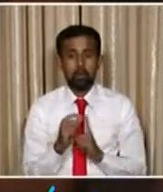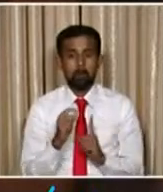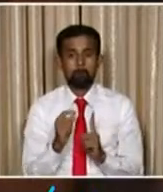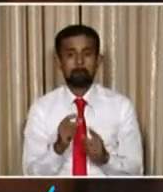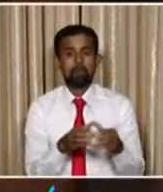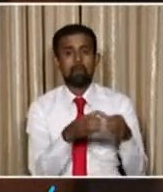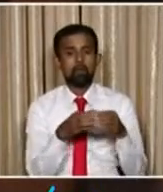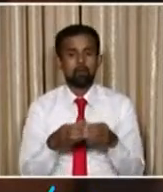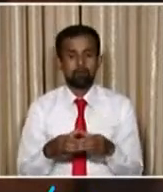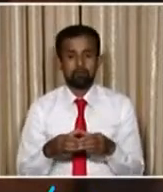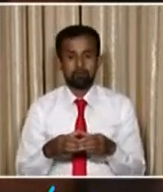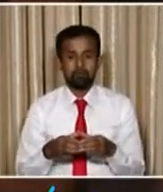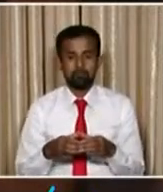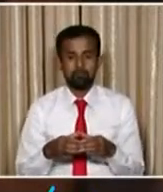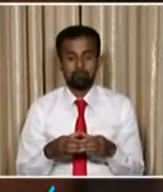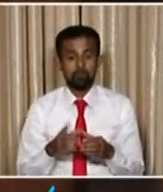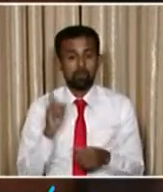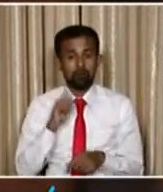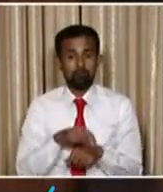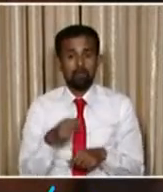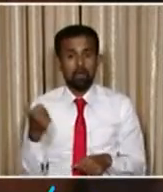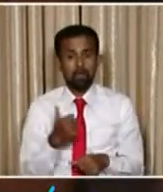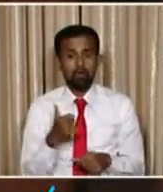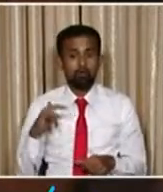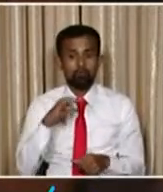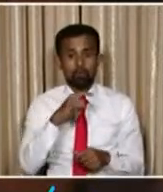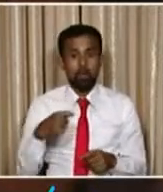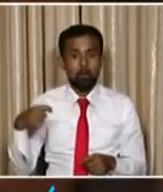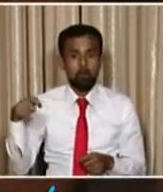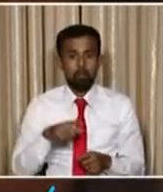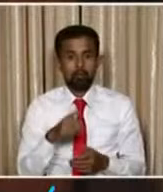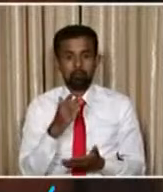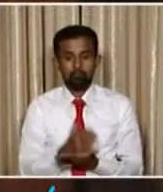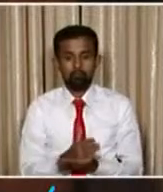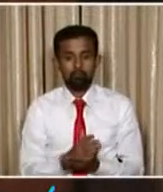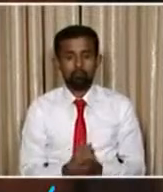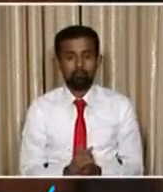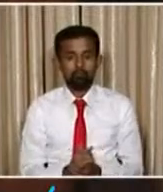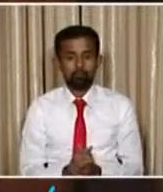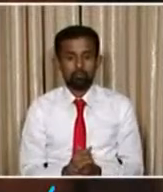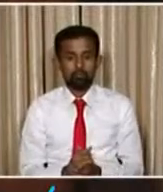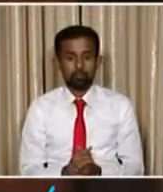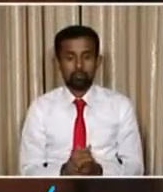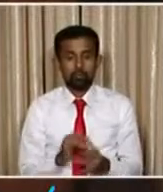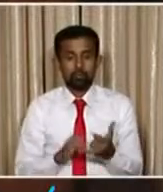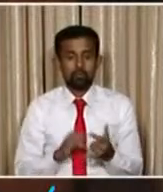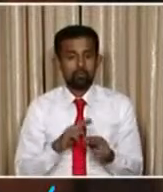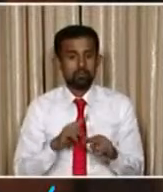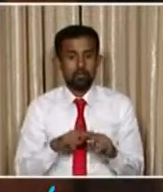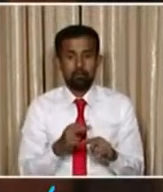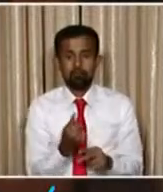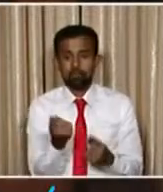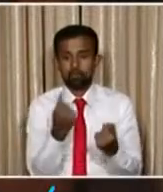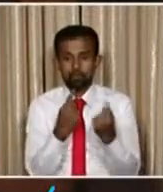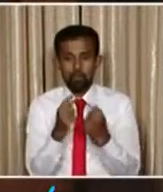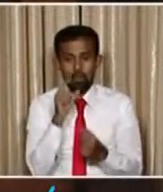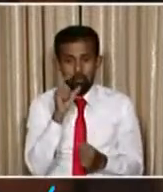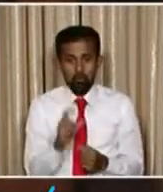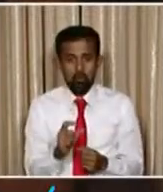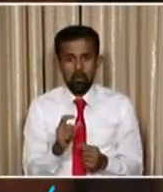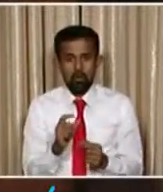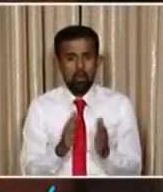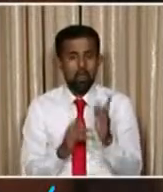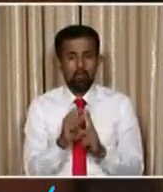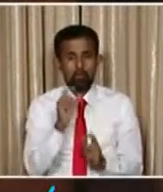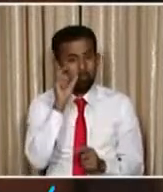ඉන්න කණ්ඩායමක් තමයි ඒ අවස්ථාවේදී අලුත් ප්ලේන් මිලදී ගැනීම නැවතුවේ. දැන් මේ සේවකයන්ගේ ඉල්ලීම් ටික බැලුවම සමහර අවස්ථාවල අමතුමා